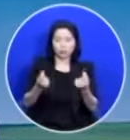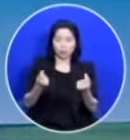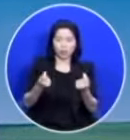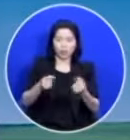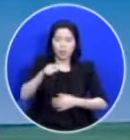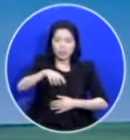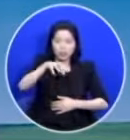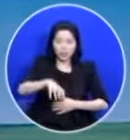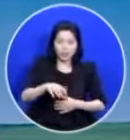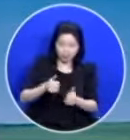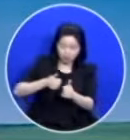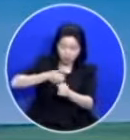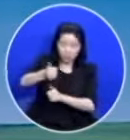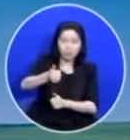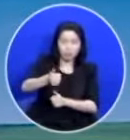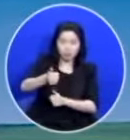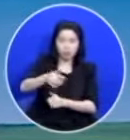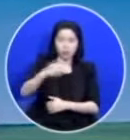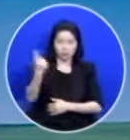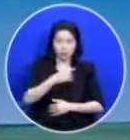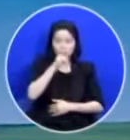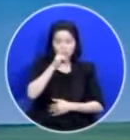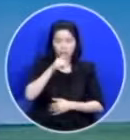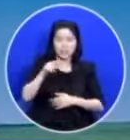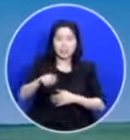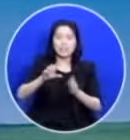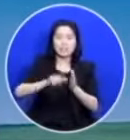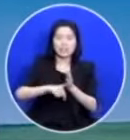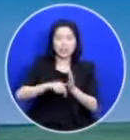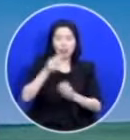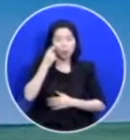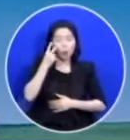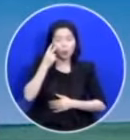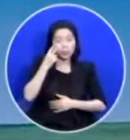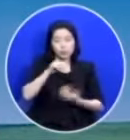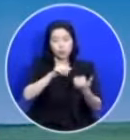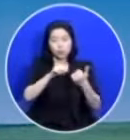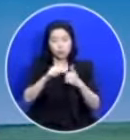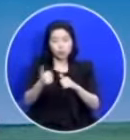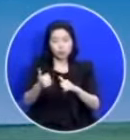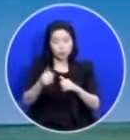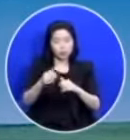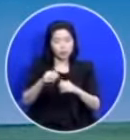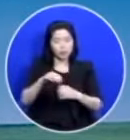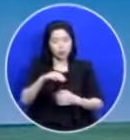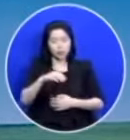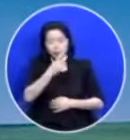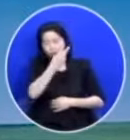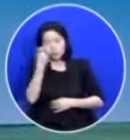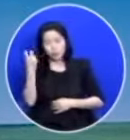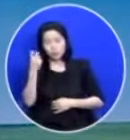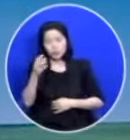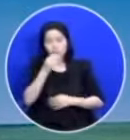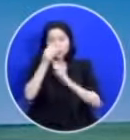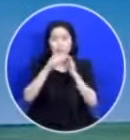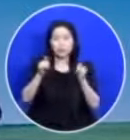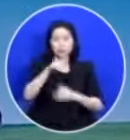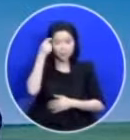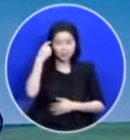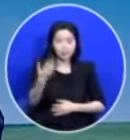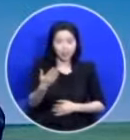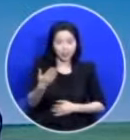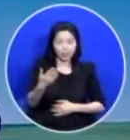승리가 와요이 시간에 혹시 주무시는 성도 계십니까 계속 주무셔도 됩니다